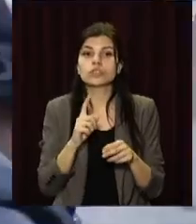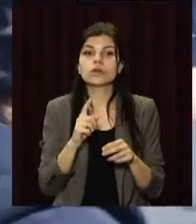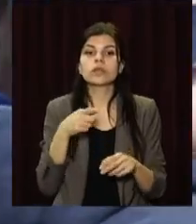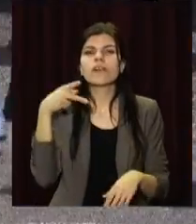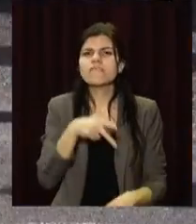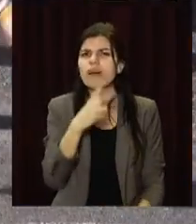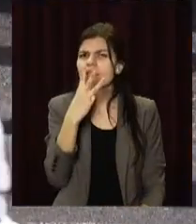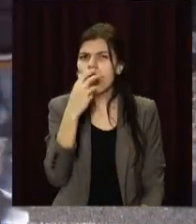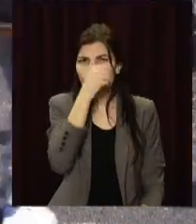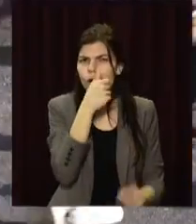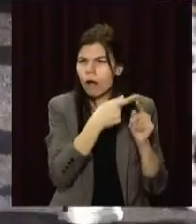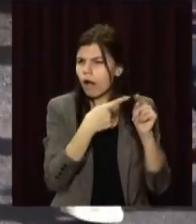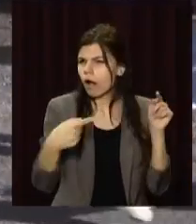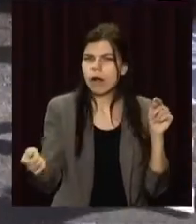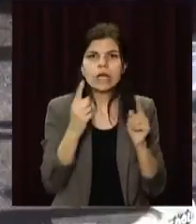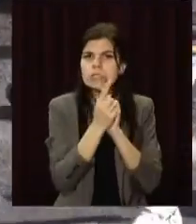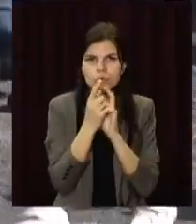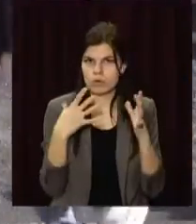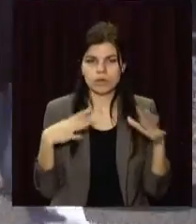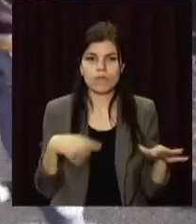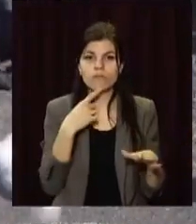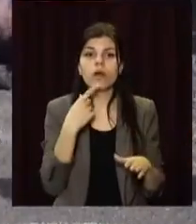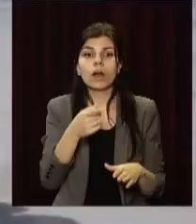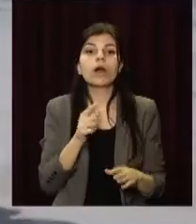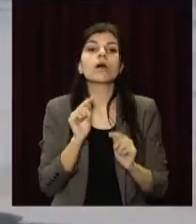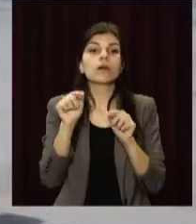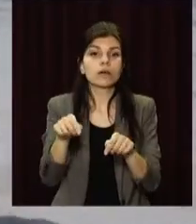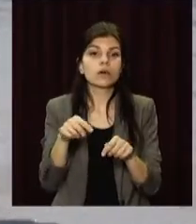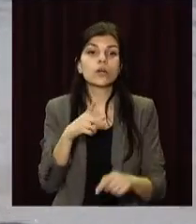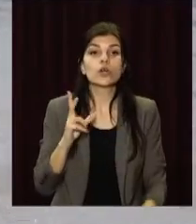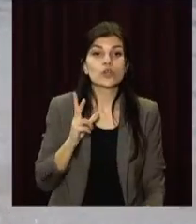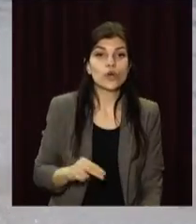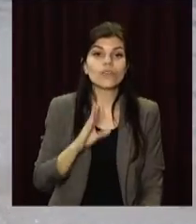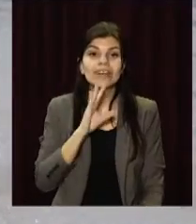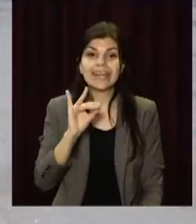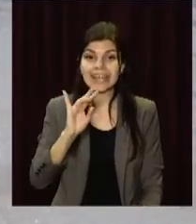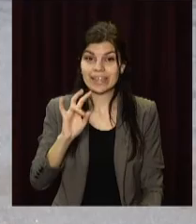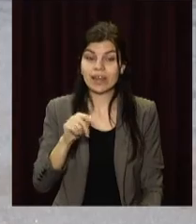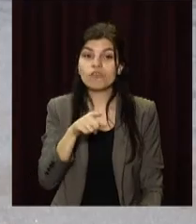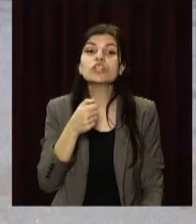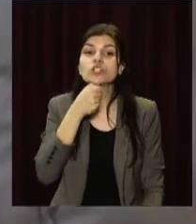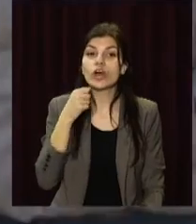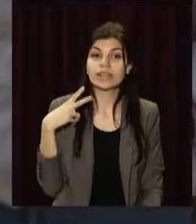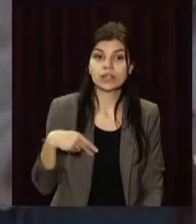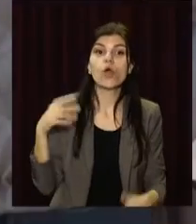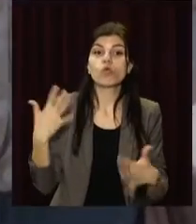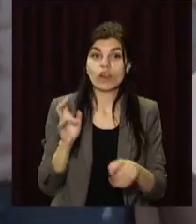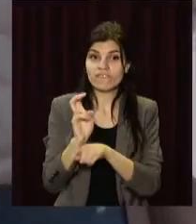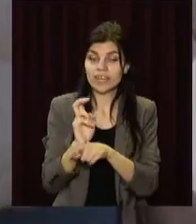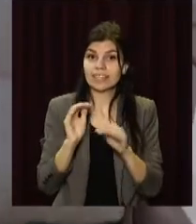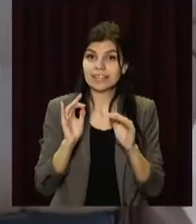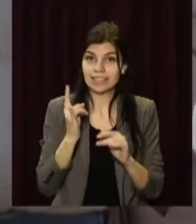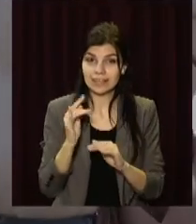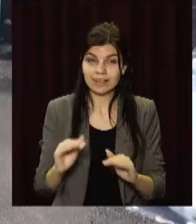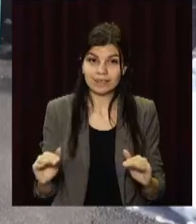з 2003 року. За документом, без черги піде до закладу й донька пані Інни. Її старша дитина вже відвідує садок, тож